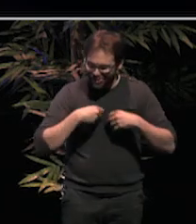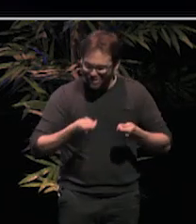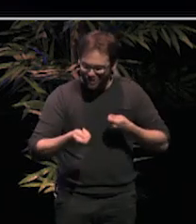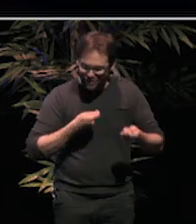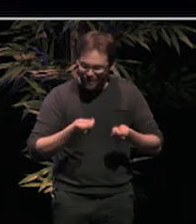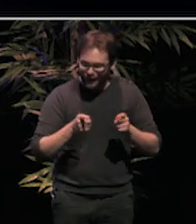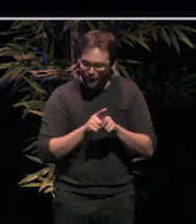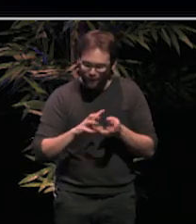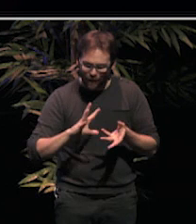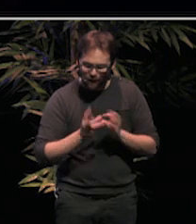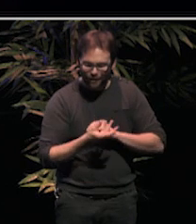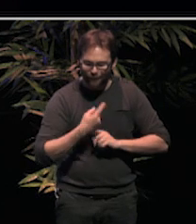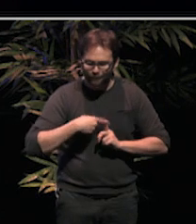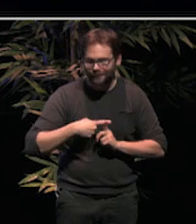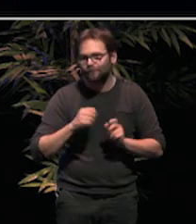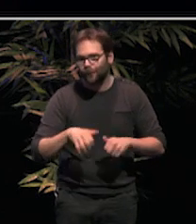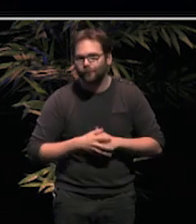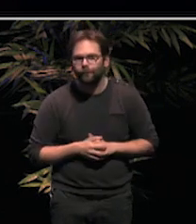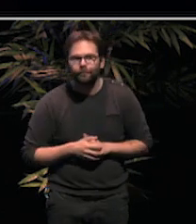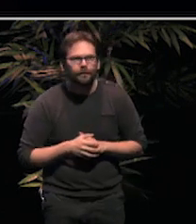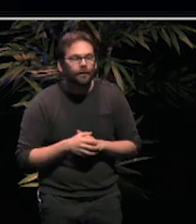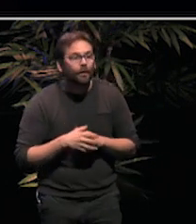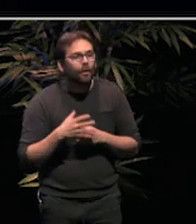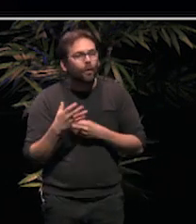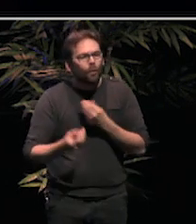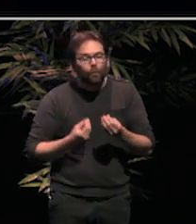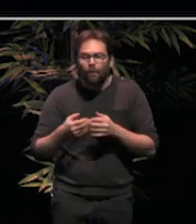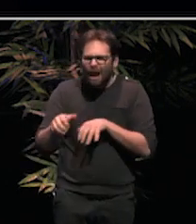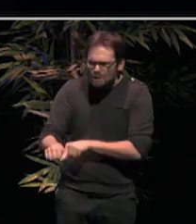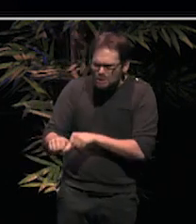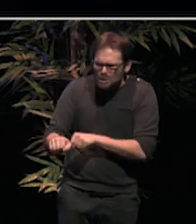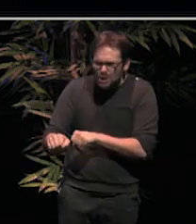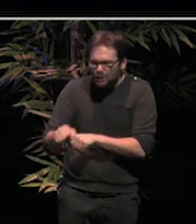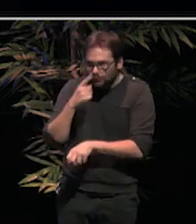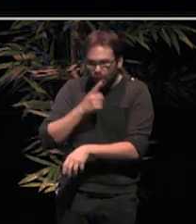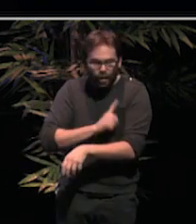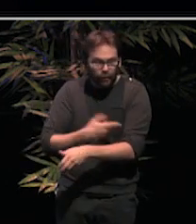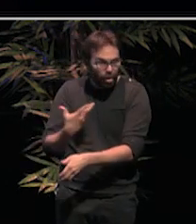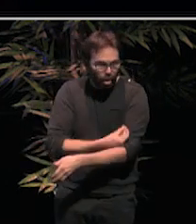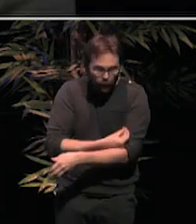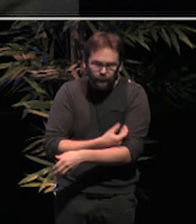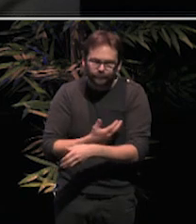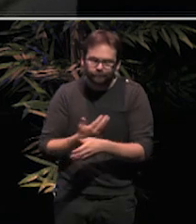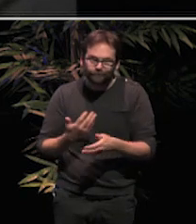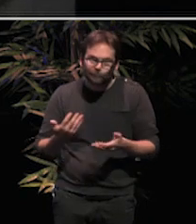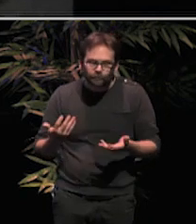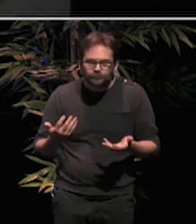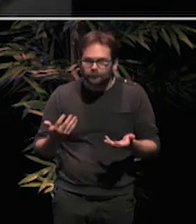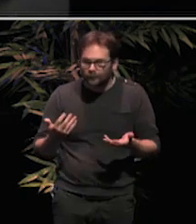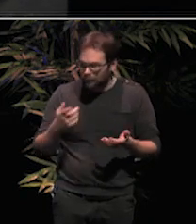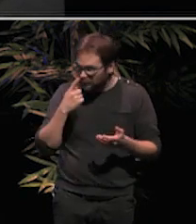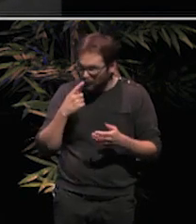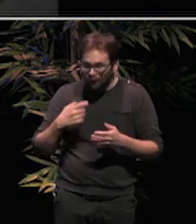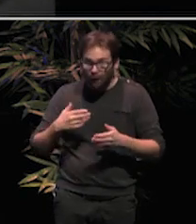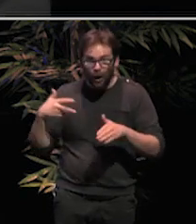son allié, parce que soit on lutte et puis du coup c'est une perte d'énergie et bon, du coup on part un peu